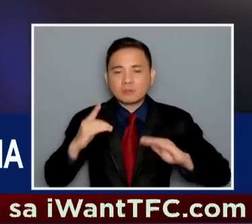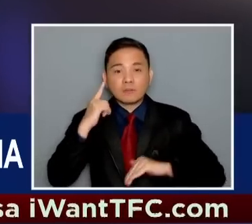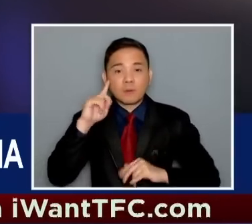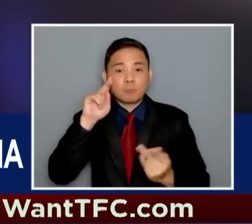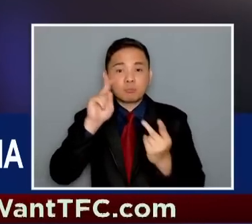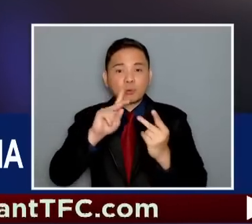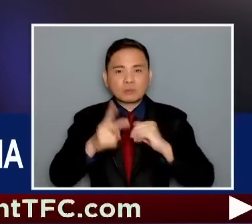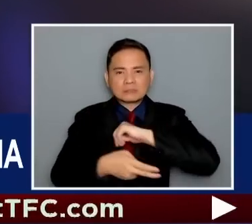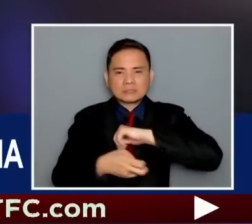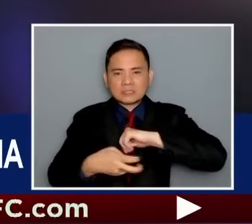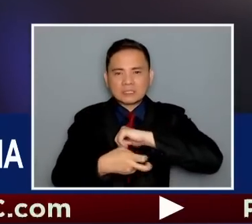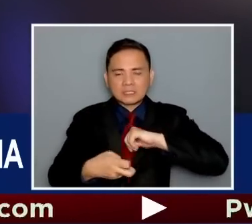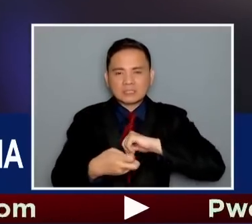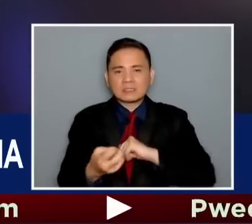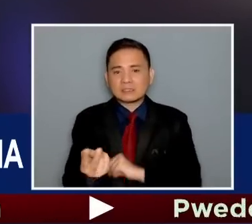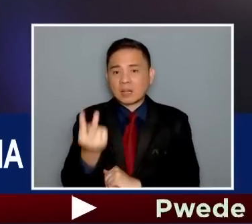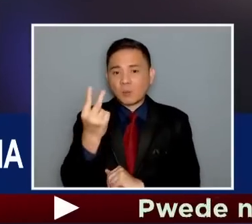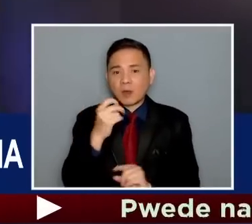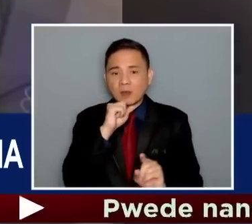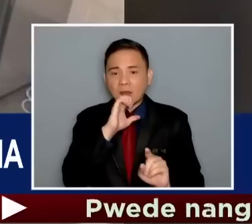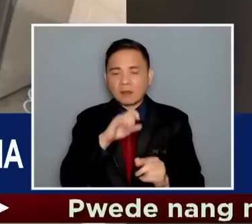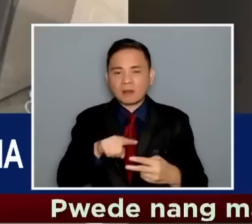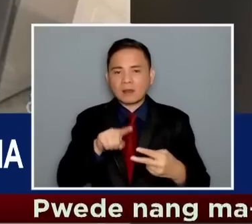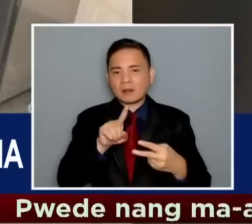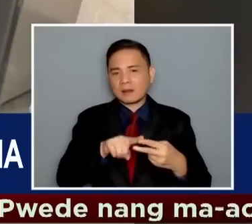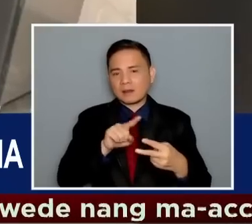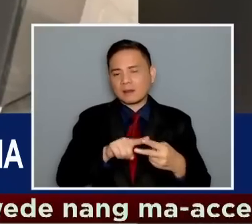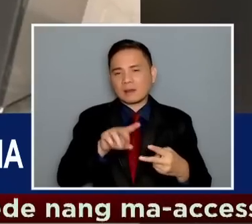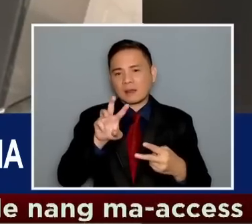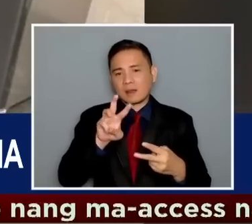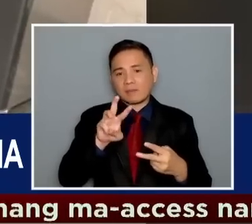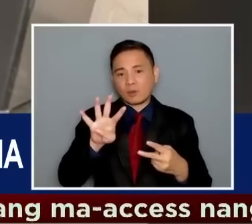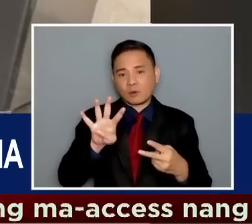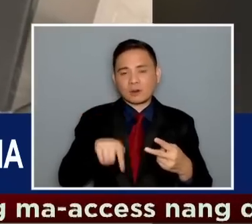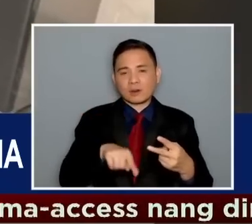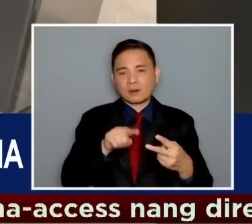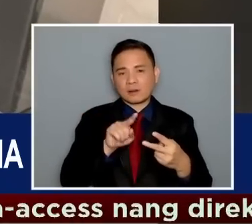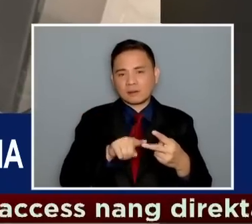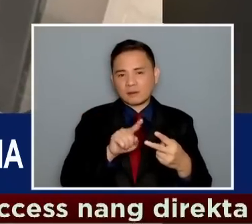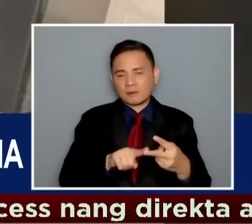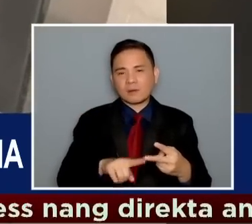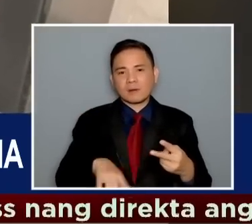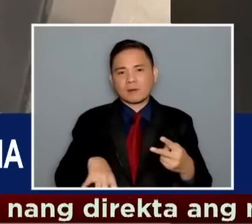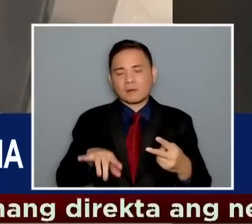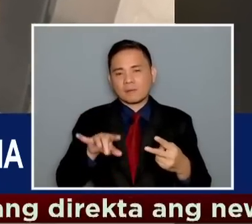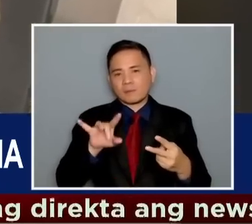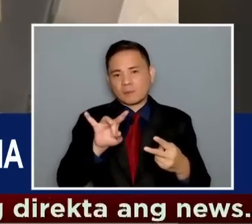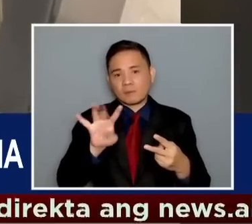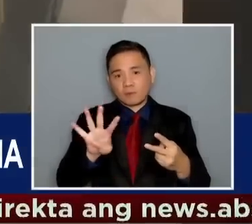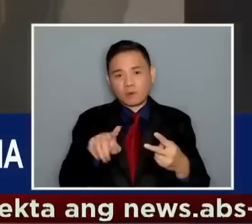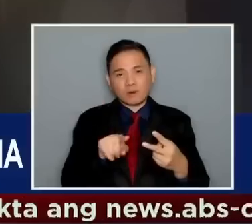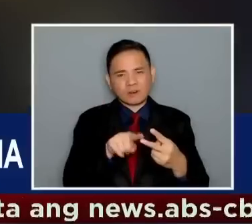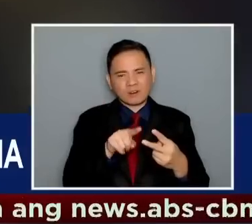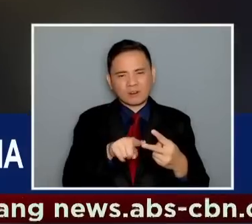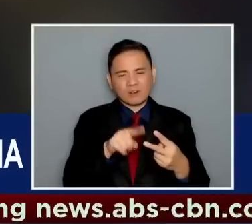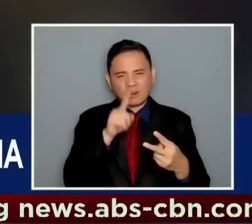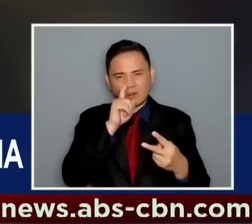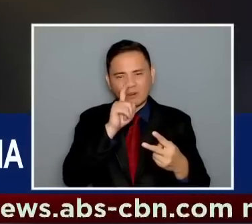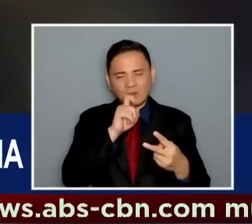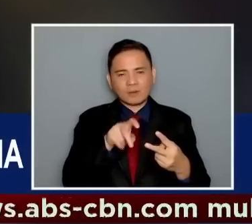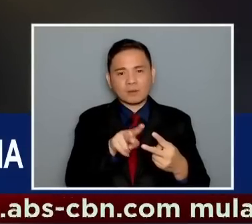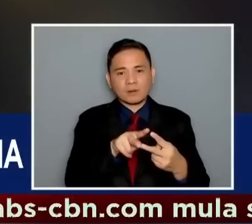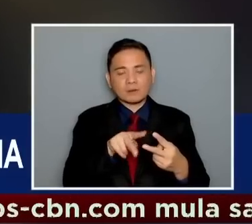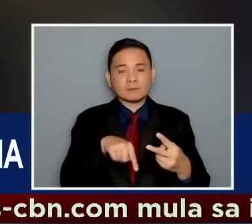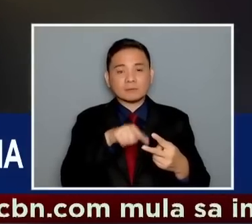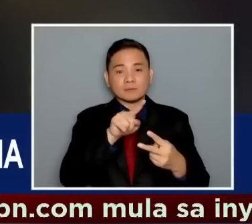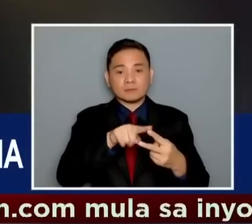isa ay edad 64 taong gulang habang ang 84 taong gulang naman ang ikalawa. Napag-alamang nurse ang